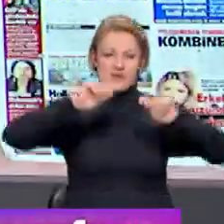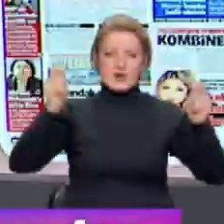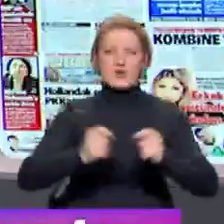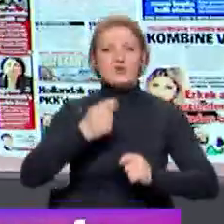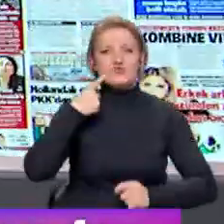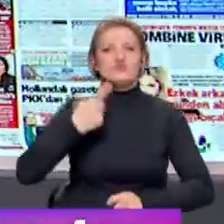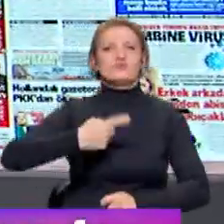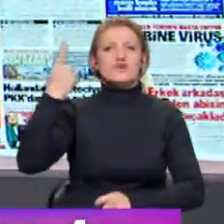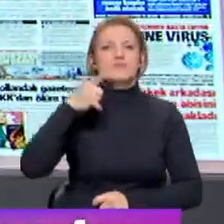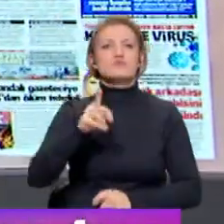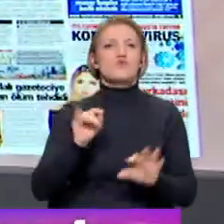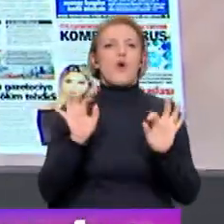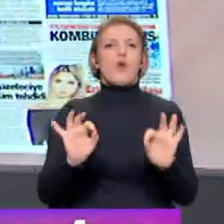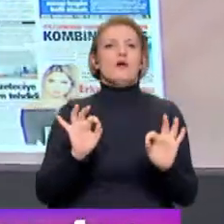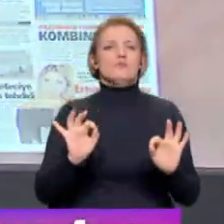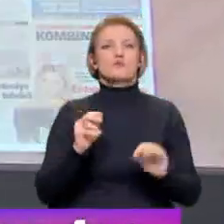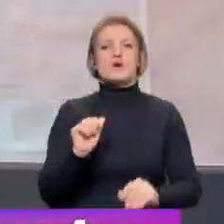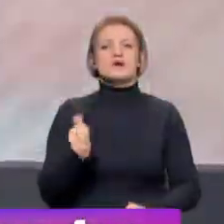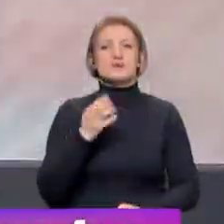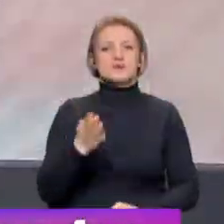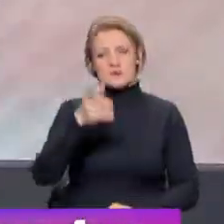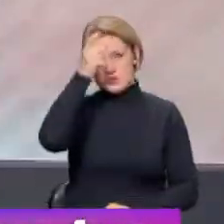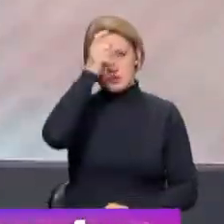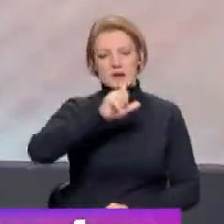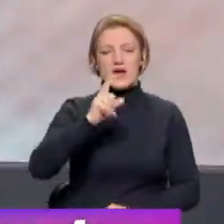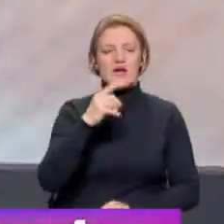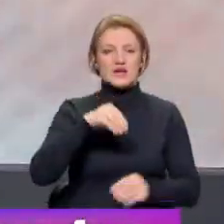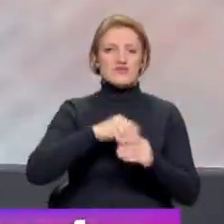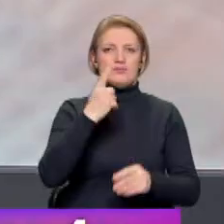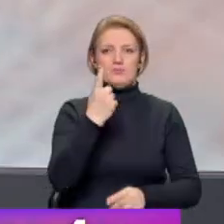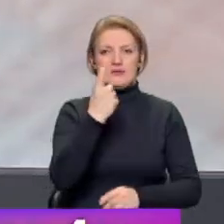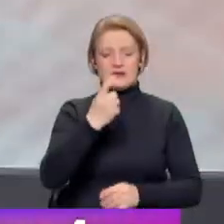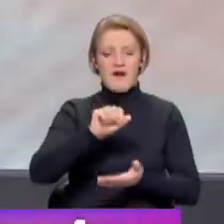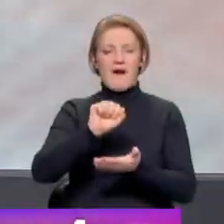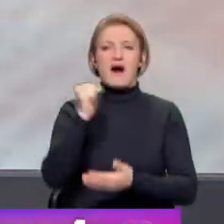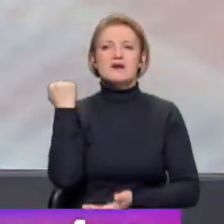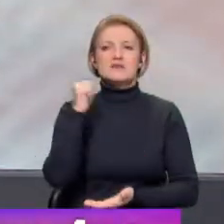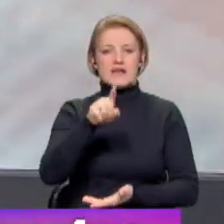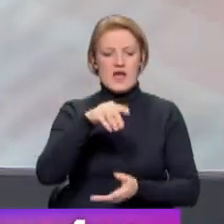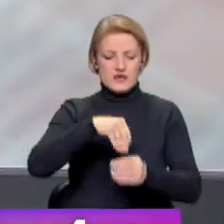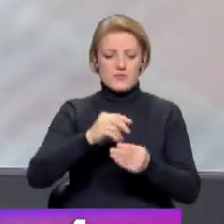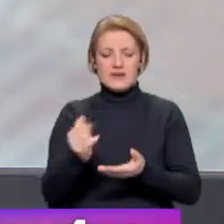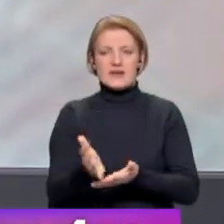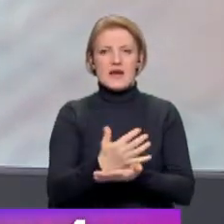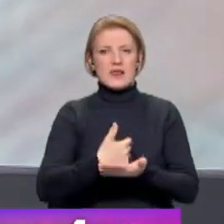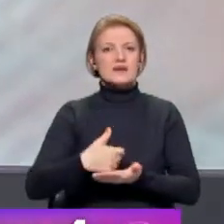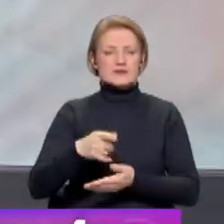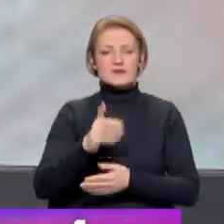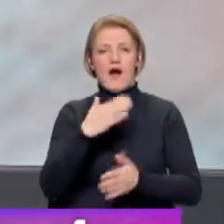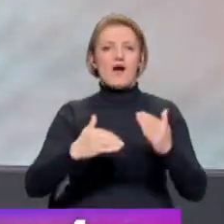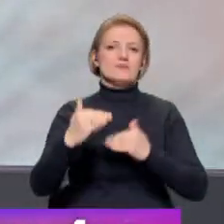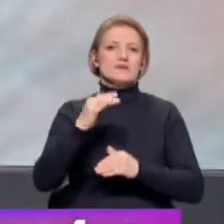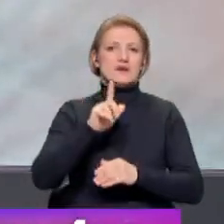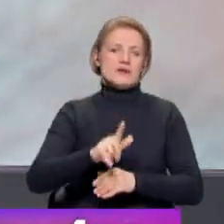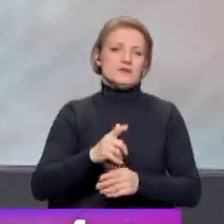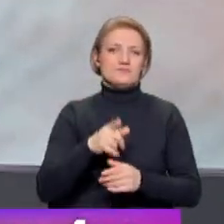Cumhurbaşkanı bu çok önemli çok kıymetli Türkiye için bir hazinemiz için bir gelir ve daha da artması